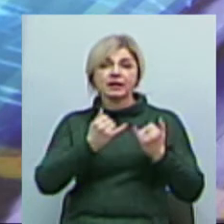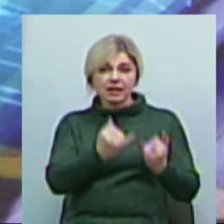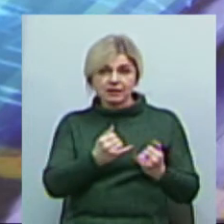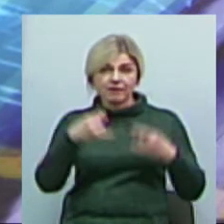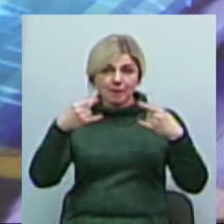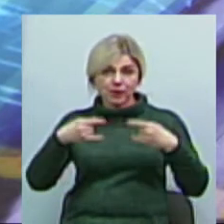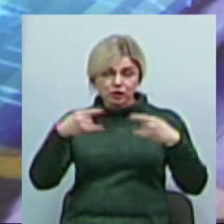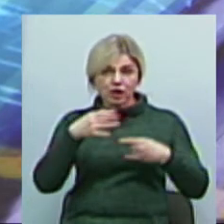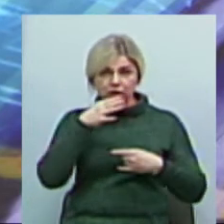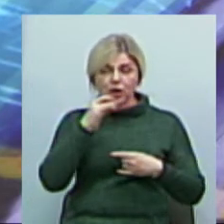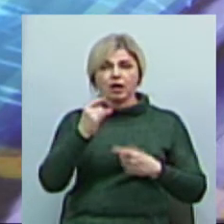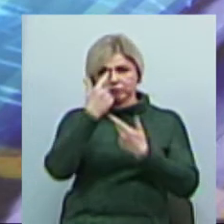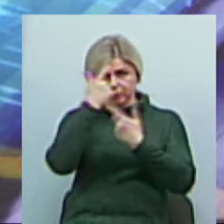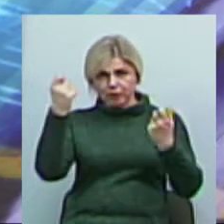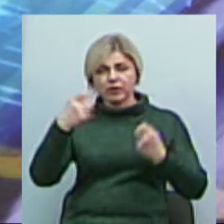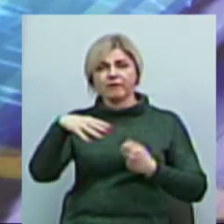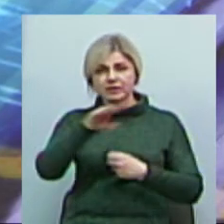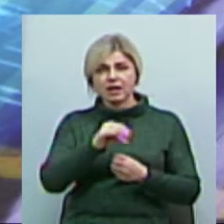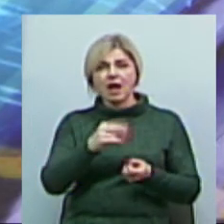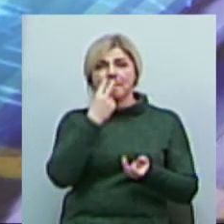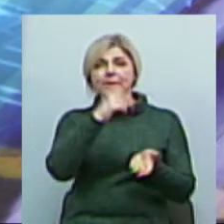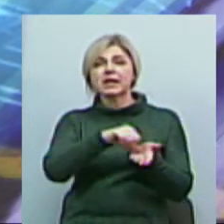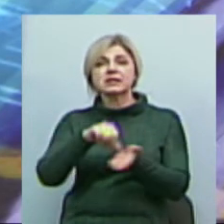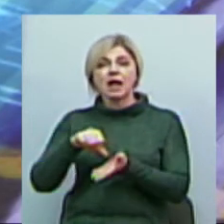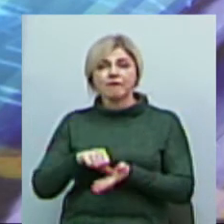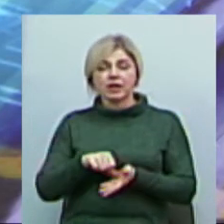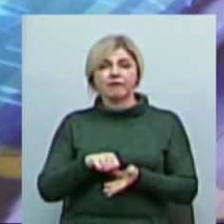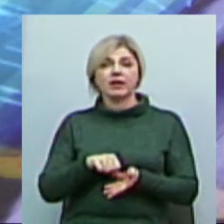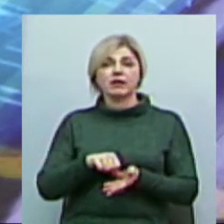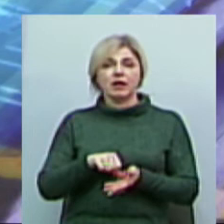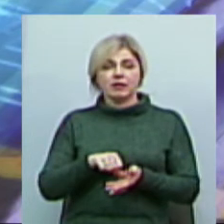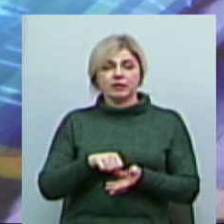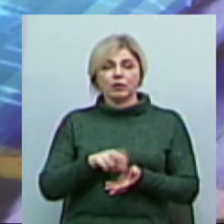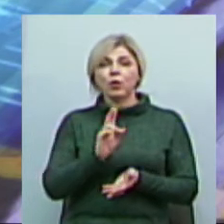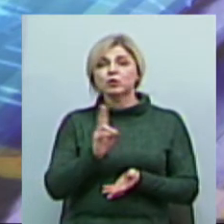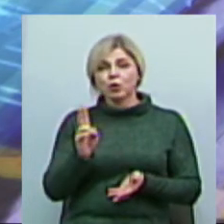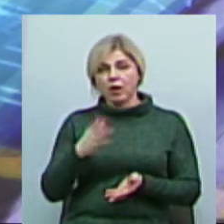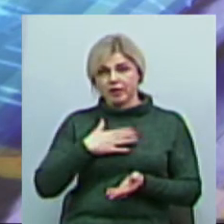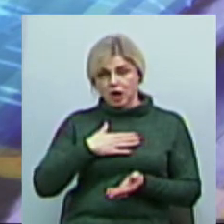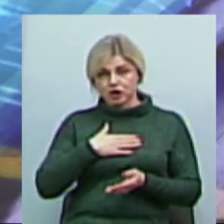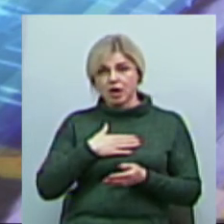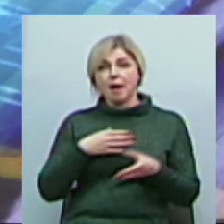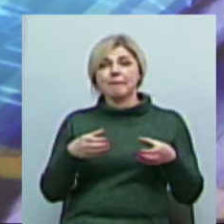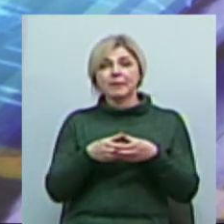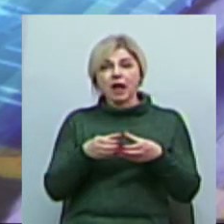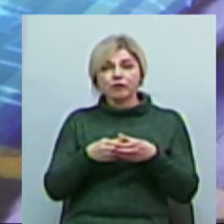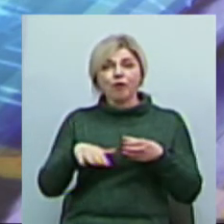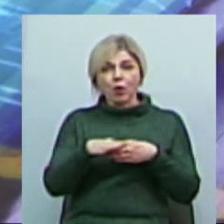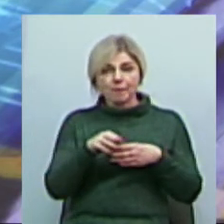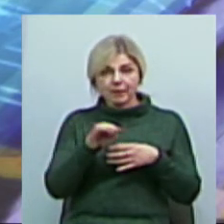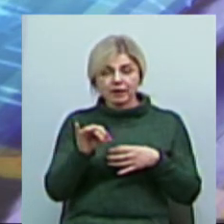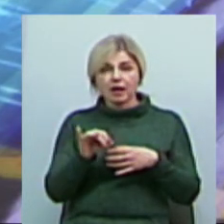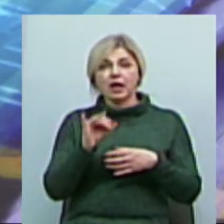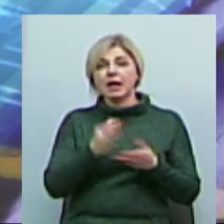публично провозгласили, представили участников потенциального это нашей платформы и пригласили